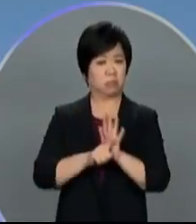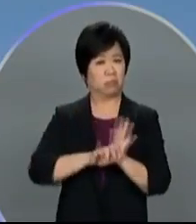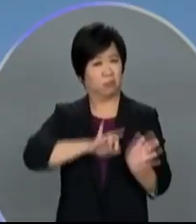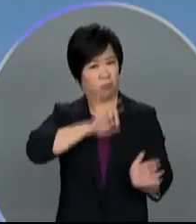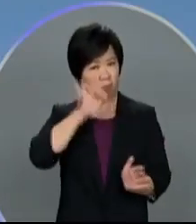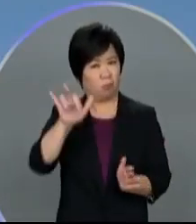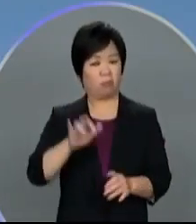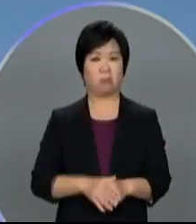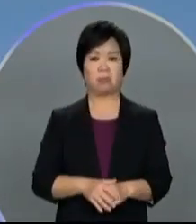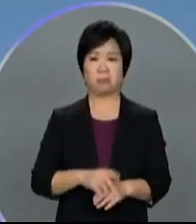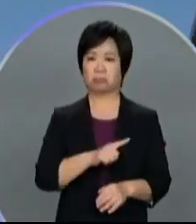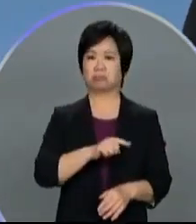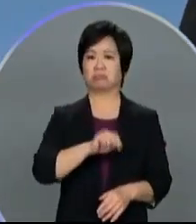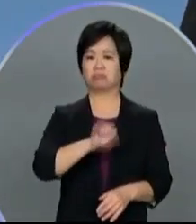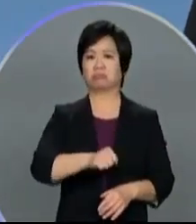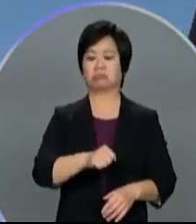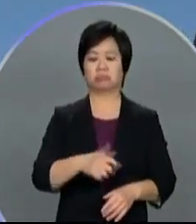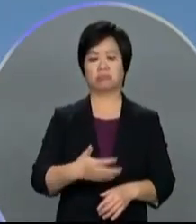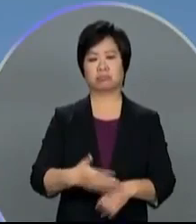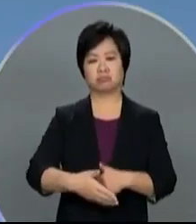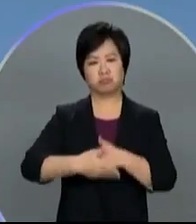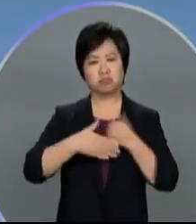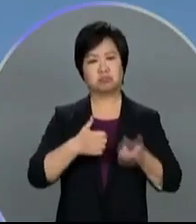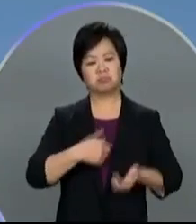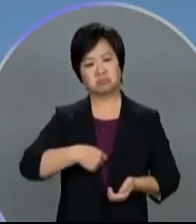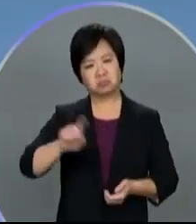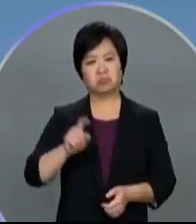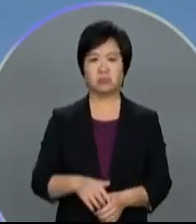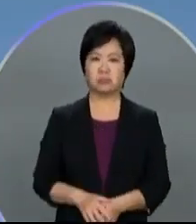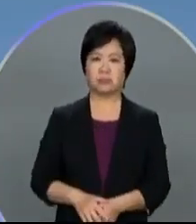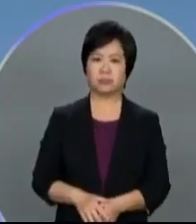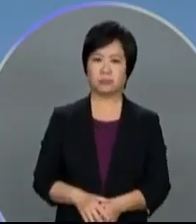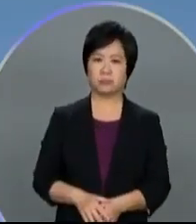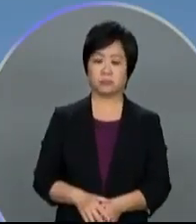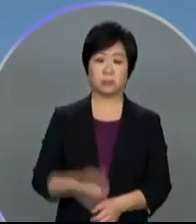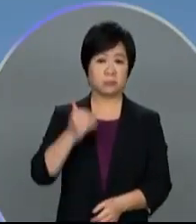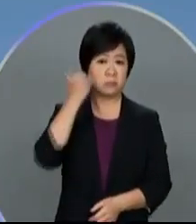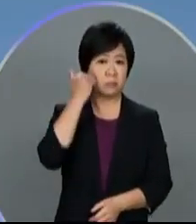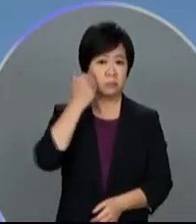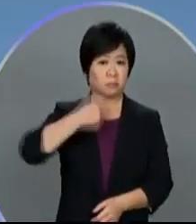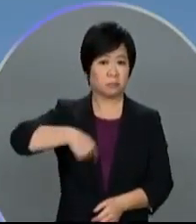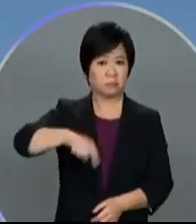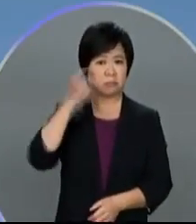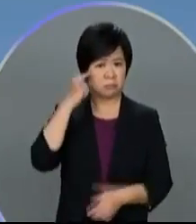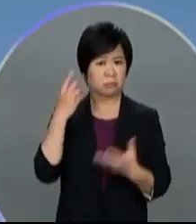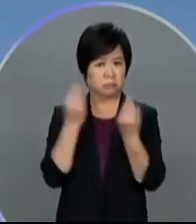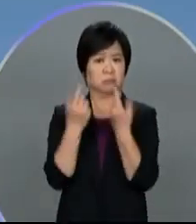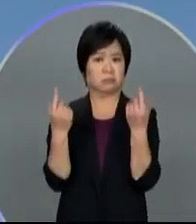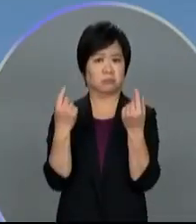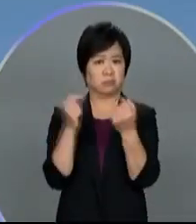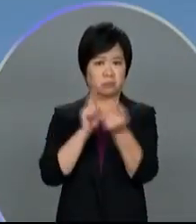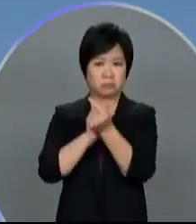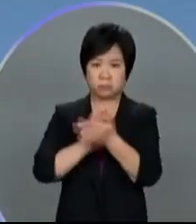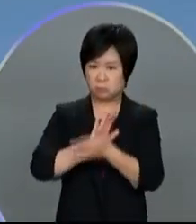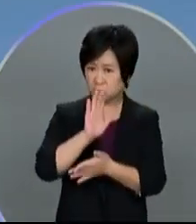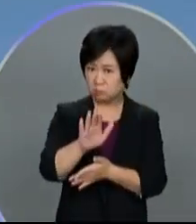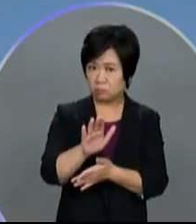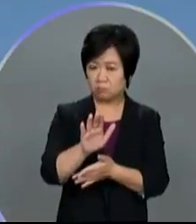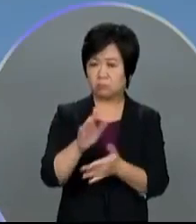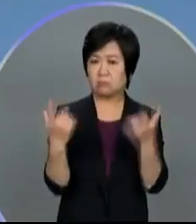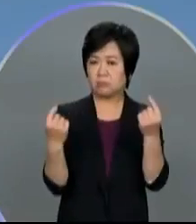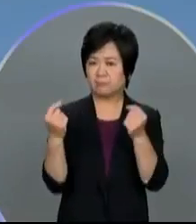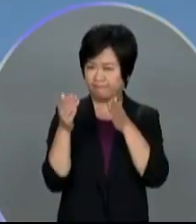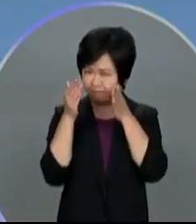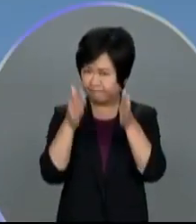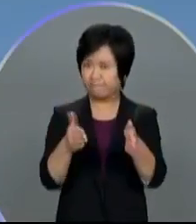我这个团结的心情。只要我们有共同的认知，对未来有共同的方